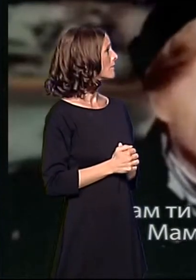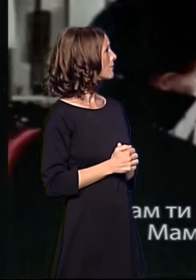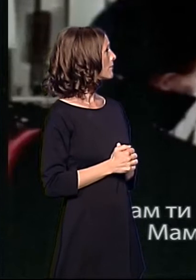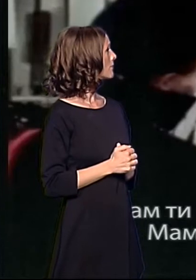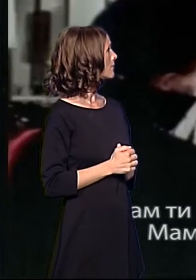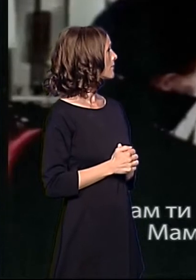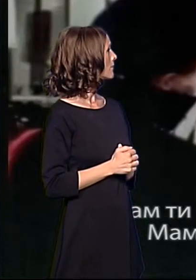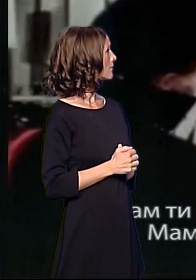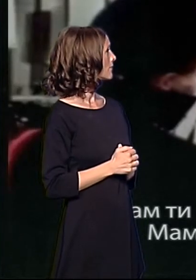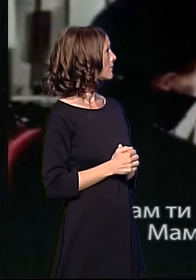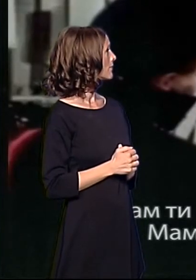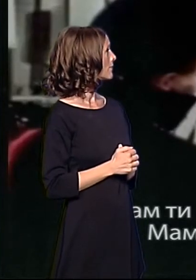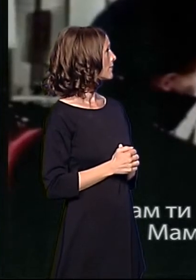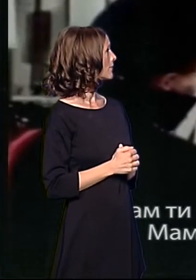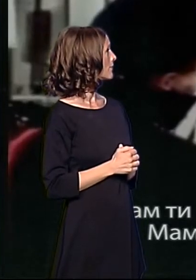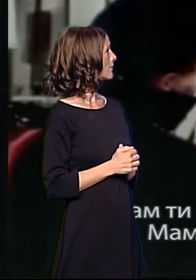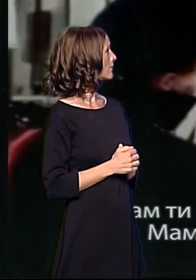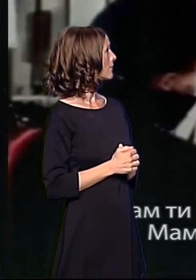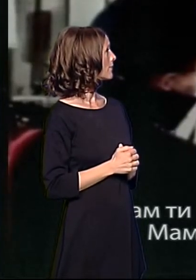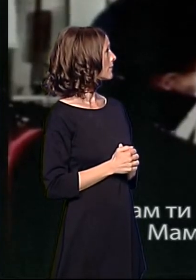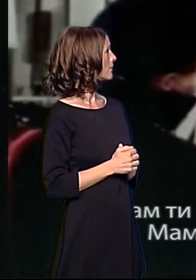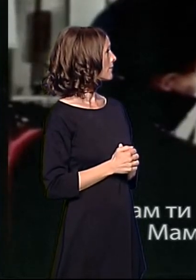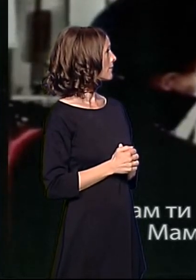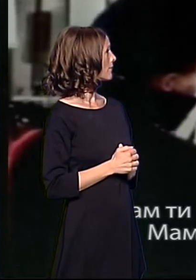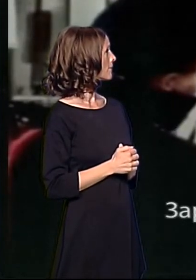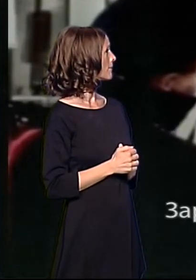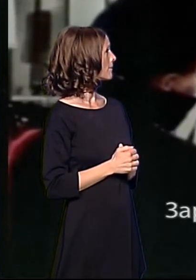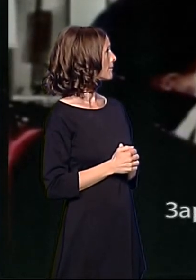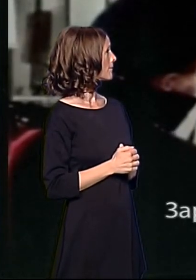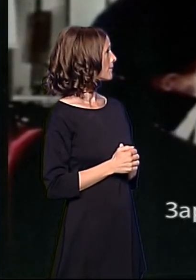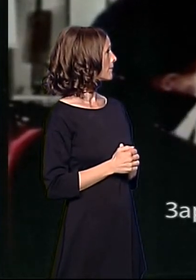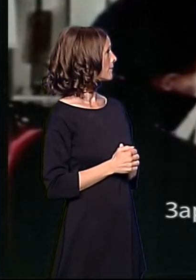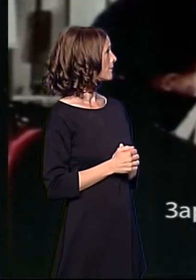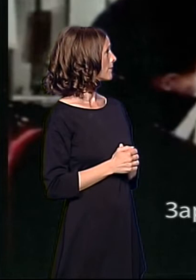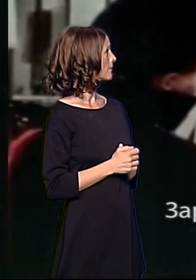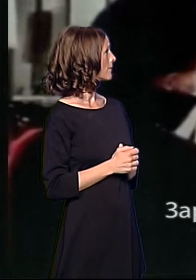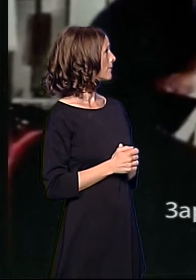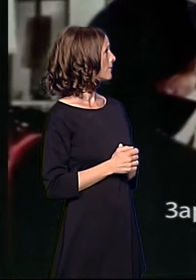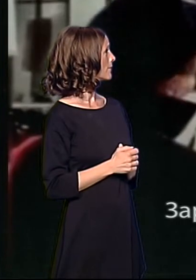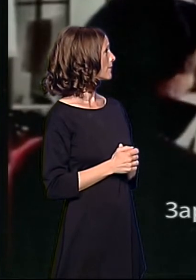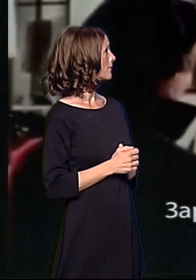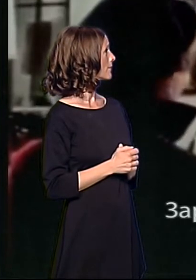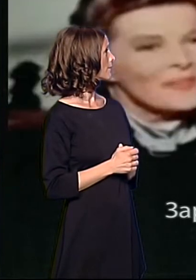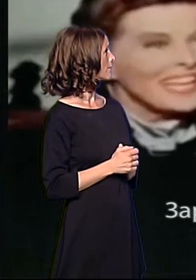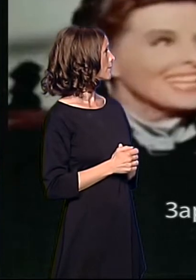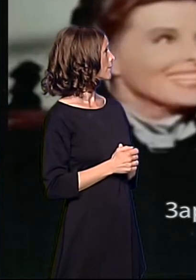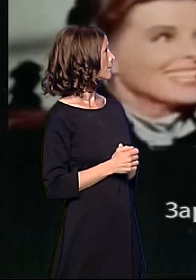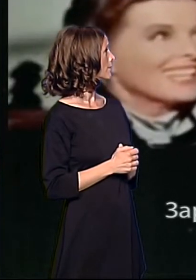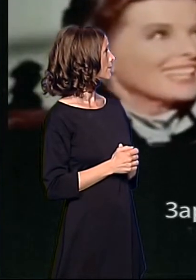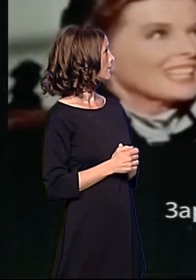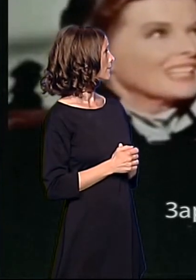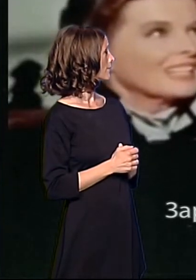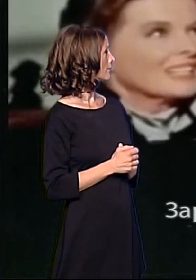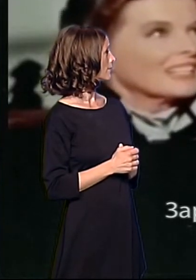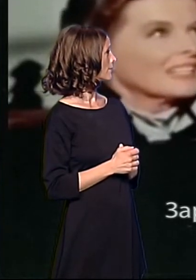Mom, it's John Wade Prentice. Isn't that a lovely name? John Wade.